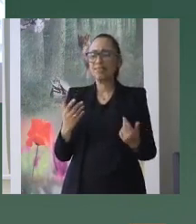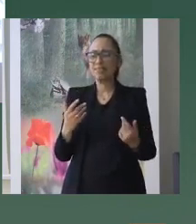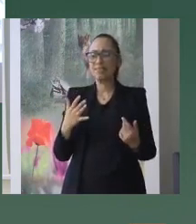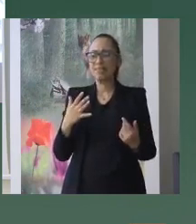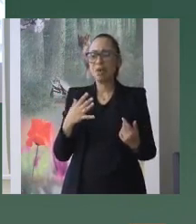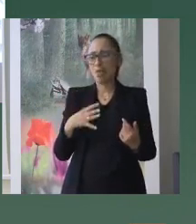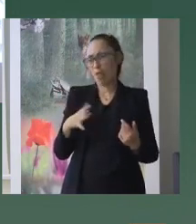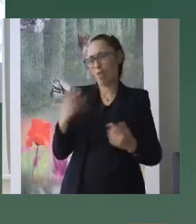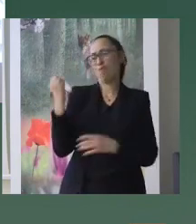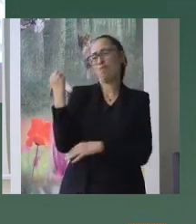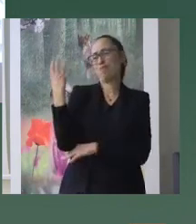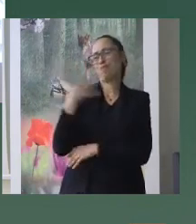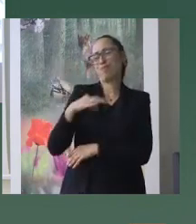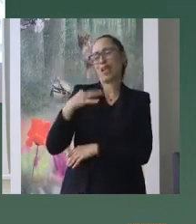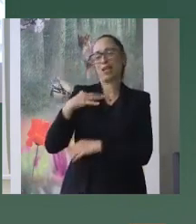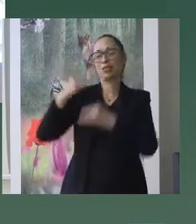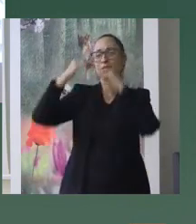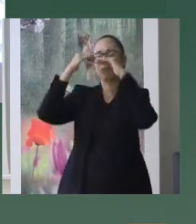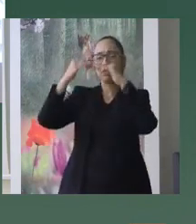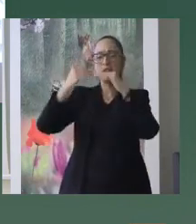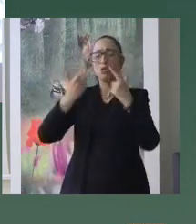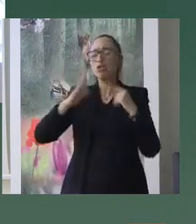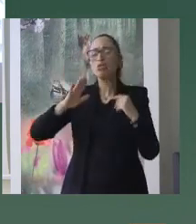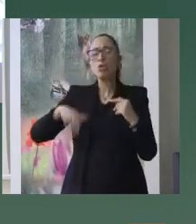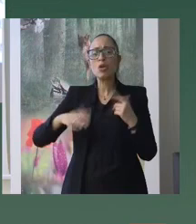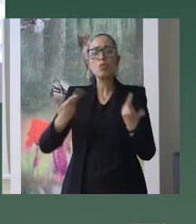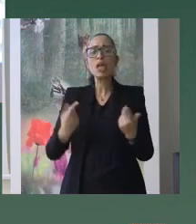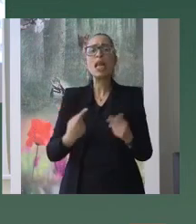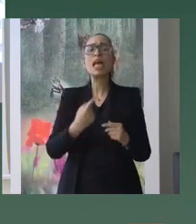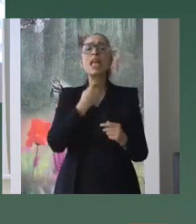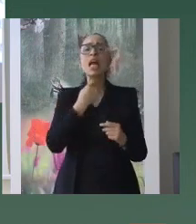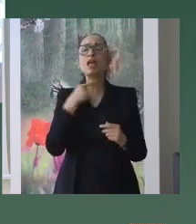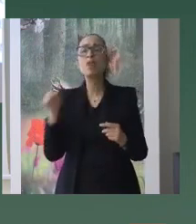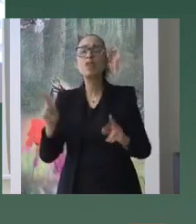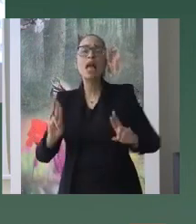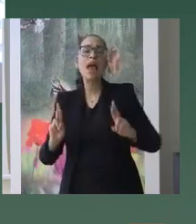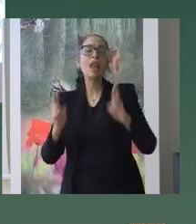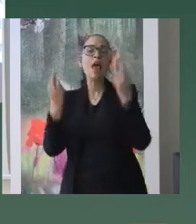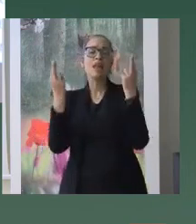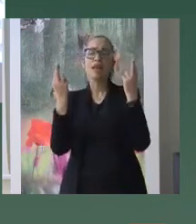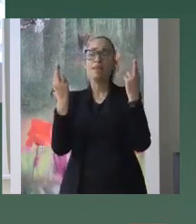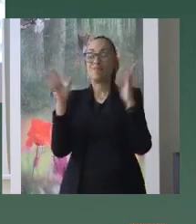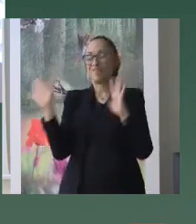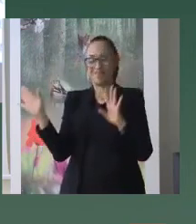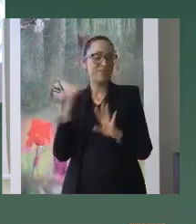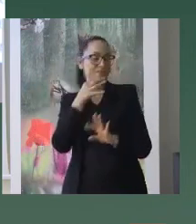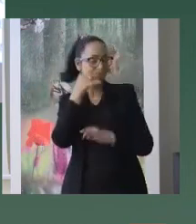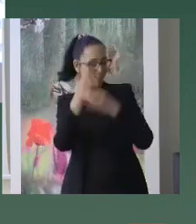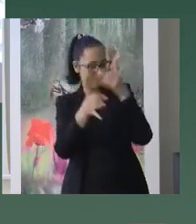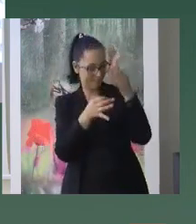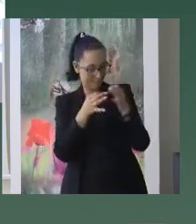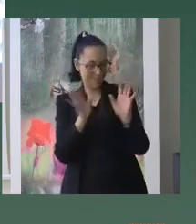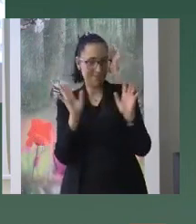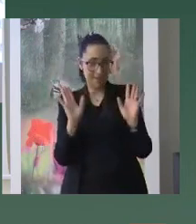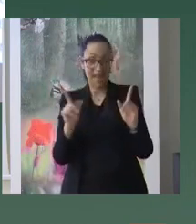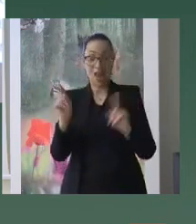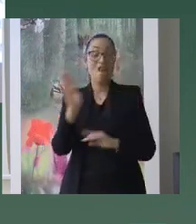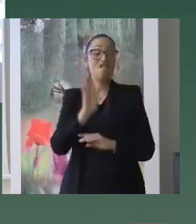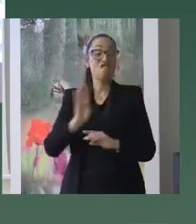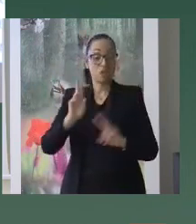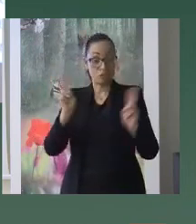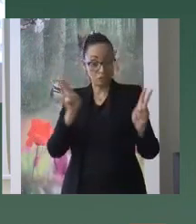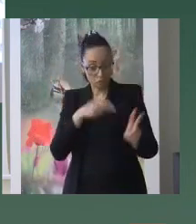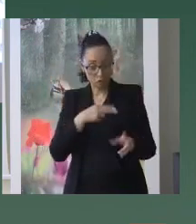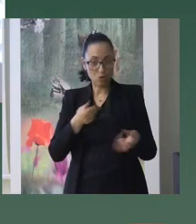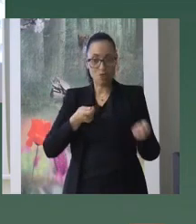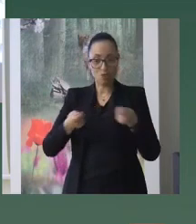να δώσουμε πράσινο και στις στέγες και στο τέλος όμως μπορεί να χάσουμε όλη αυτή την ενέργεια που θα μπορούσαμε να. Κοιτάξτε, καταρχάς για να είναι